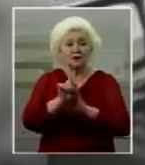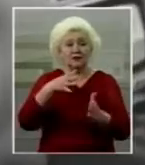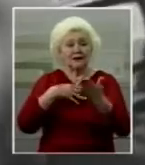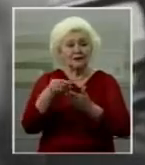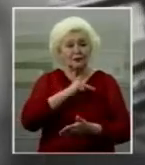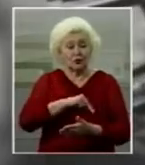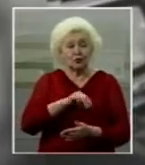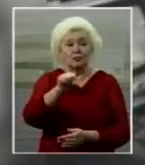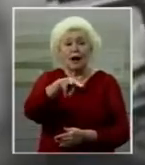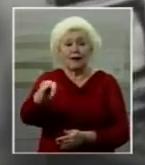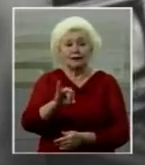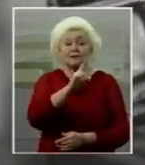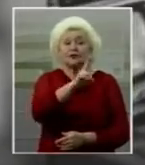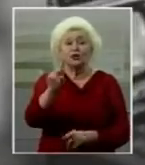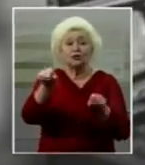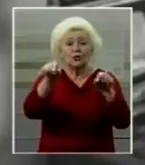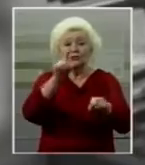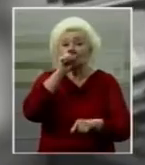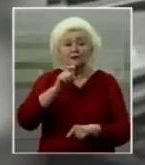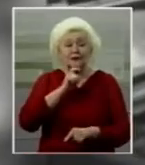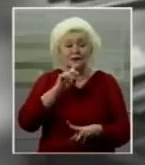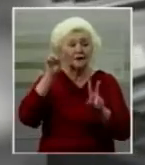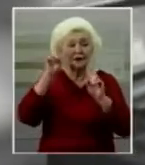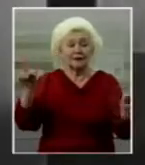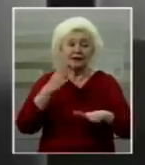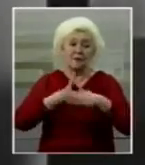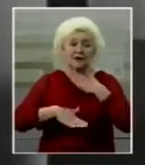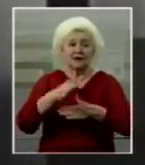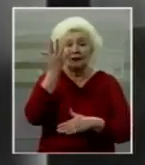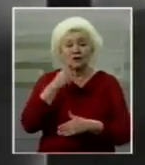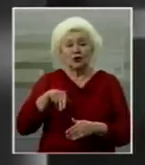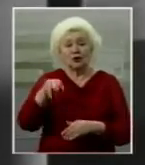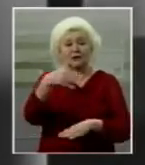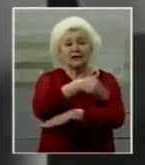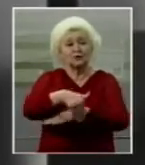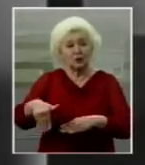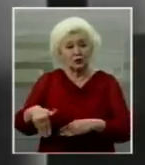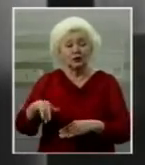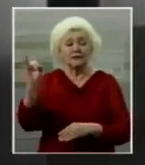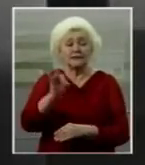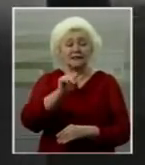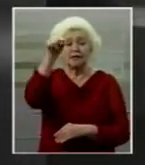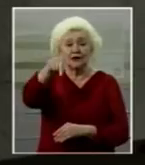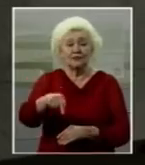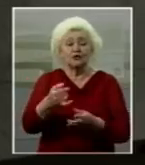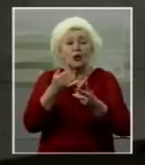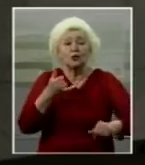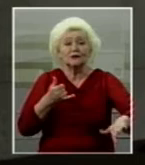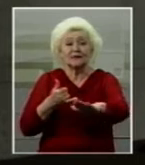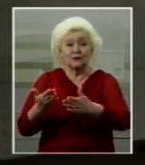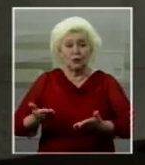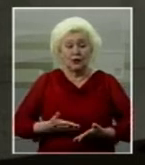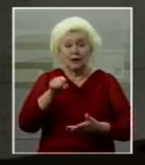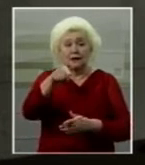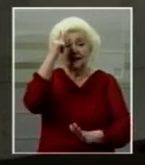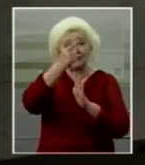роботу, але ніхто цього ще не розумів і не знав. Приємно, коли йдеш по вулиці, і в цьому земному житті